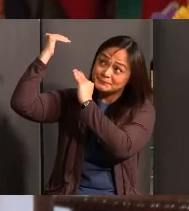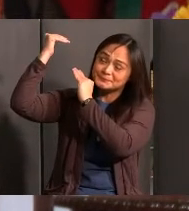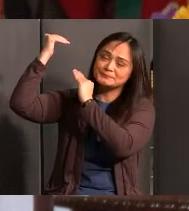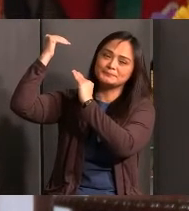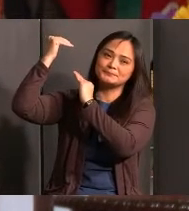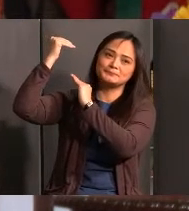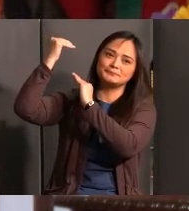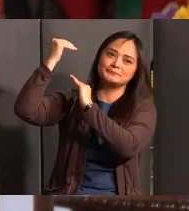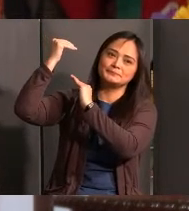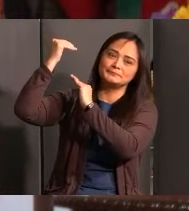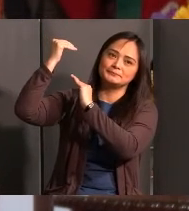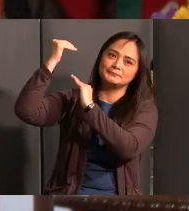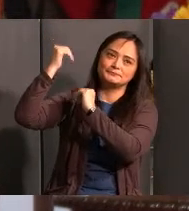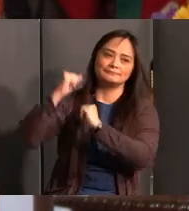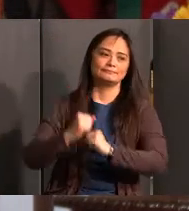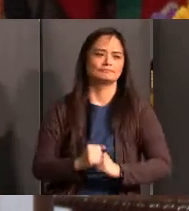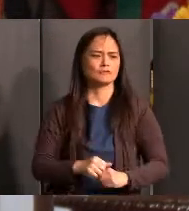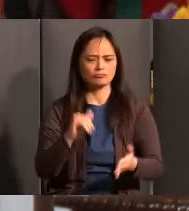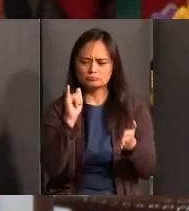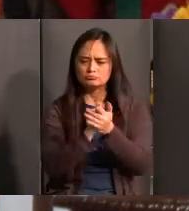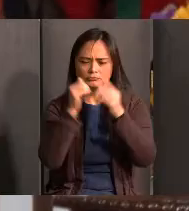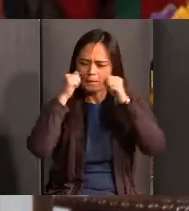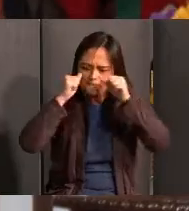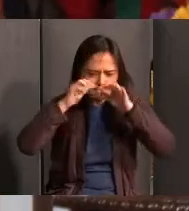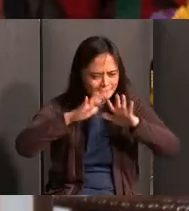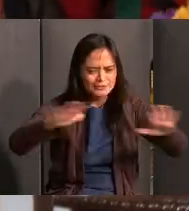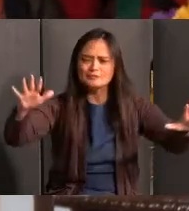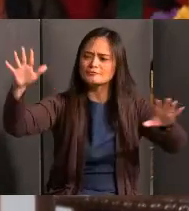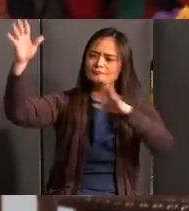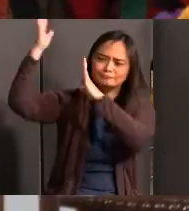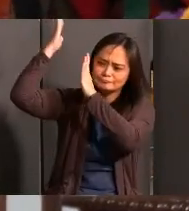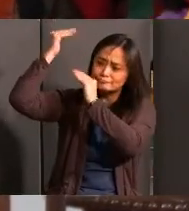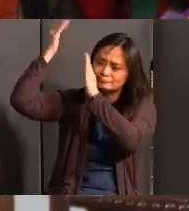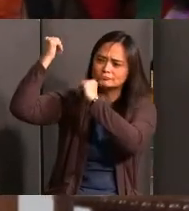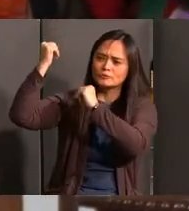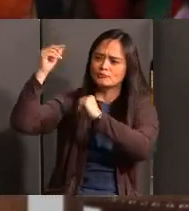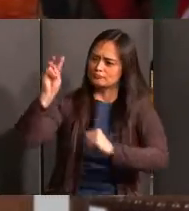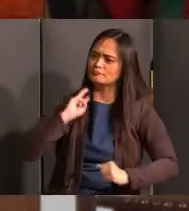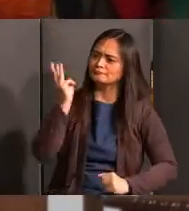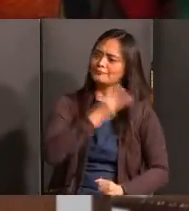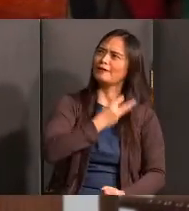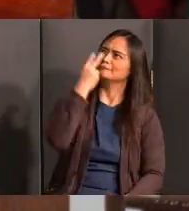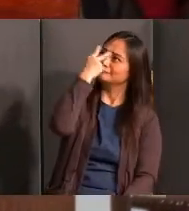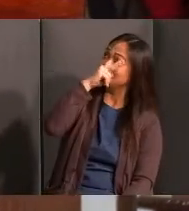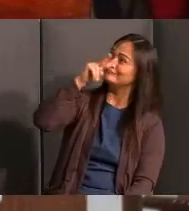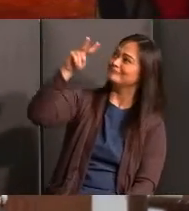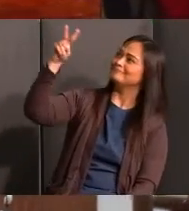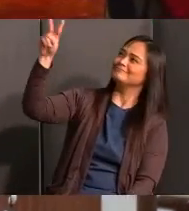hope, pinagpalang pag-asa na tinitingnan ika natin.